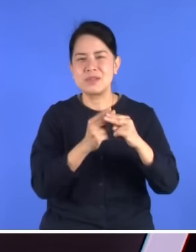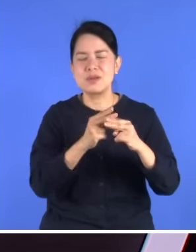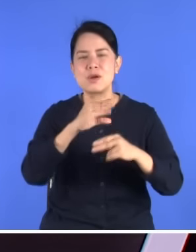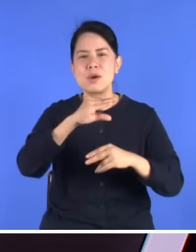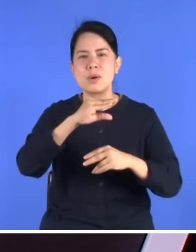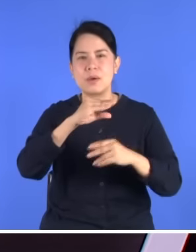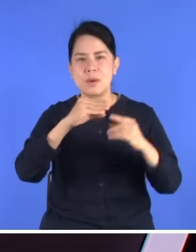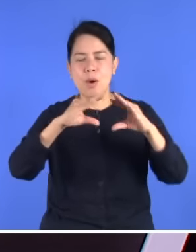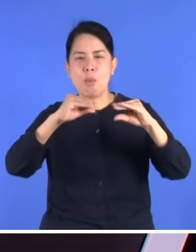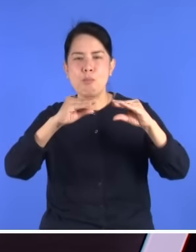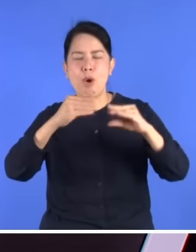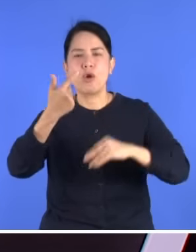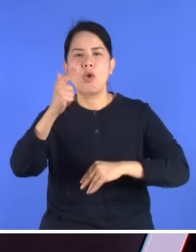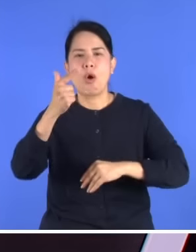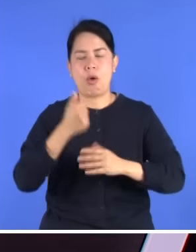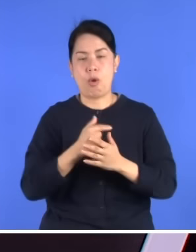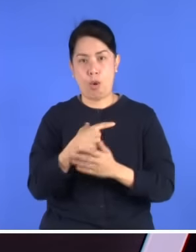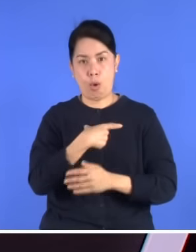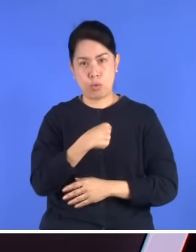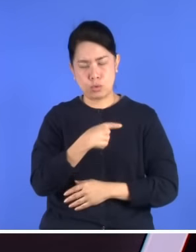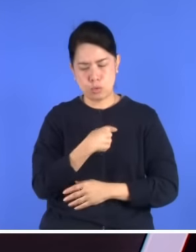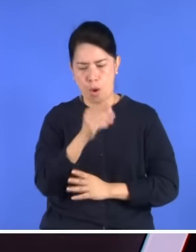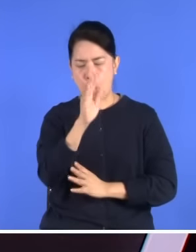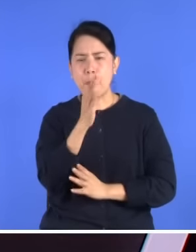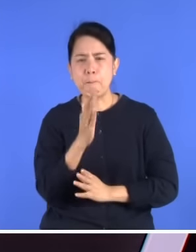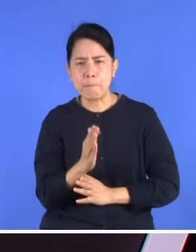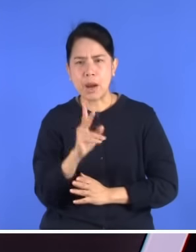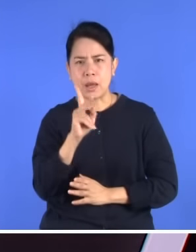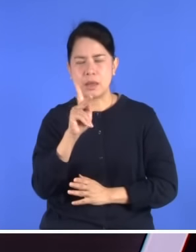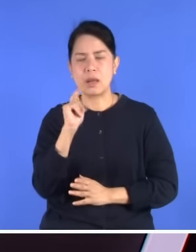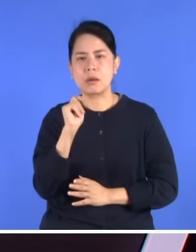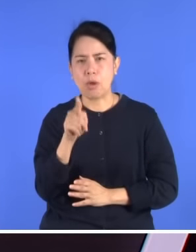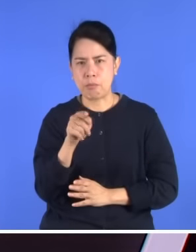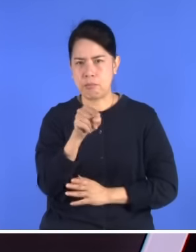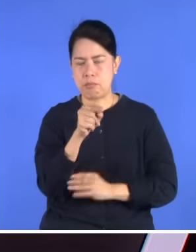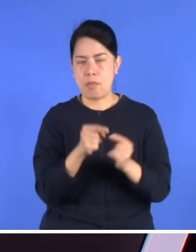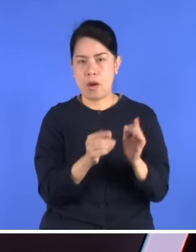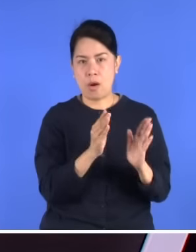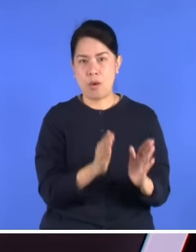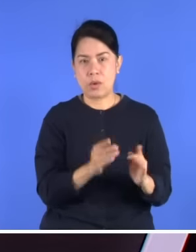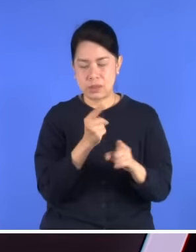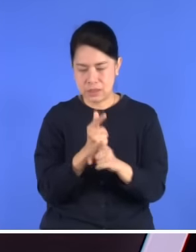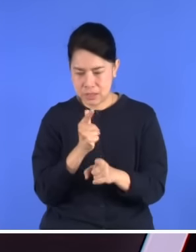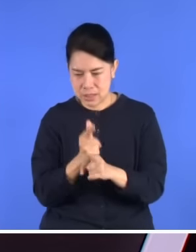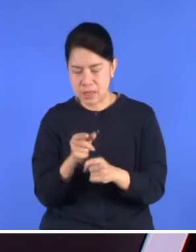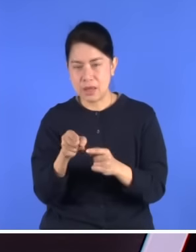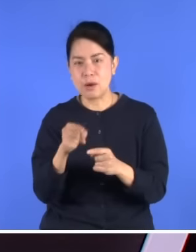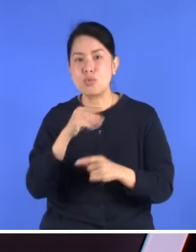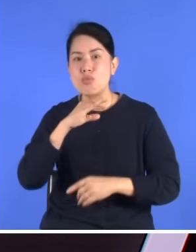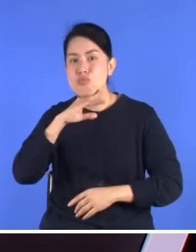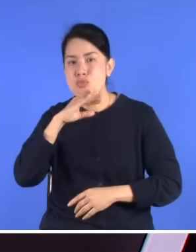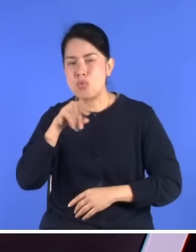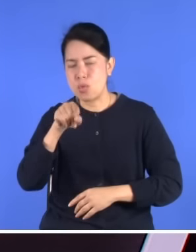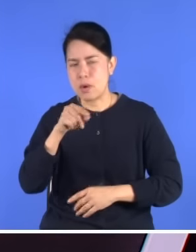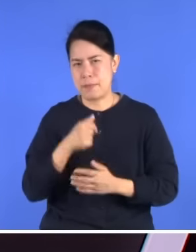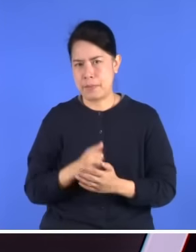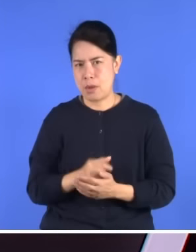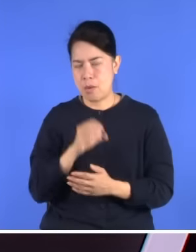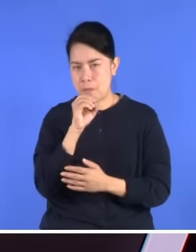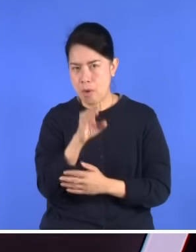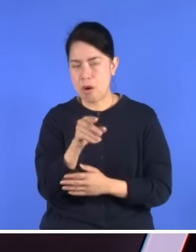กินใบกระท่อมคือคนเลี้ยงเนี่ยเขาบอกว่าเไม่ตั้งใจคือเขาจะตัดใบกระท่อมเนี่ยมันมันรกมันจะทิ้งแล้วไอ้เจ้าหมอนทองเนี่ยมันไป